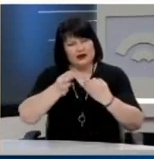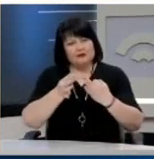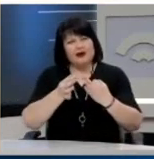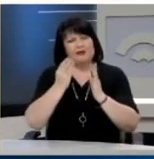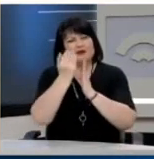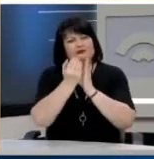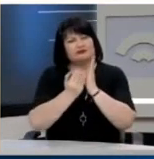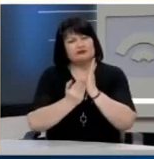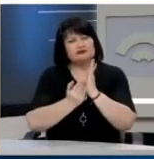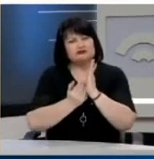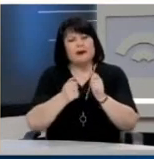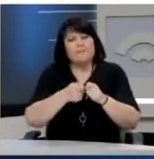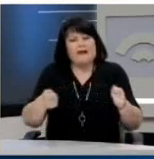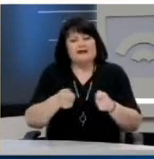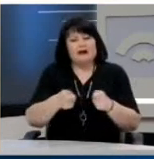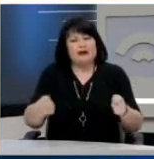από μέτρα